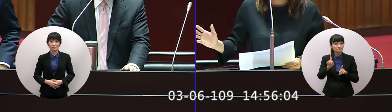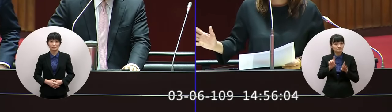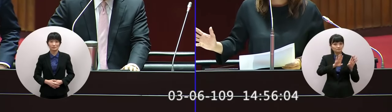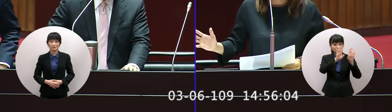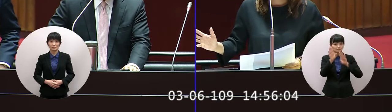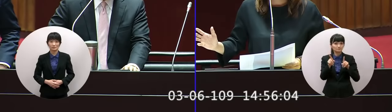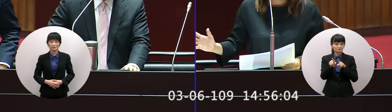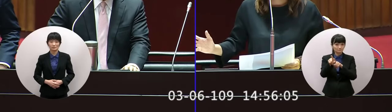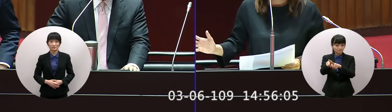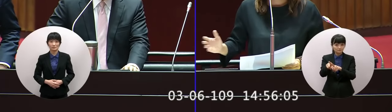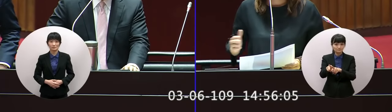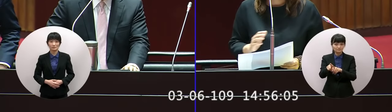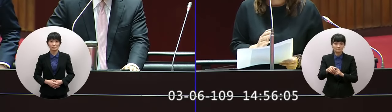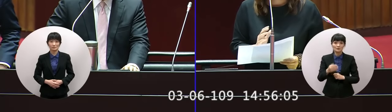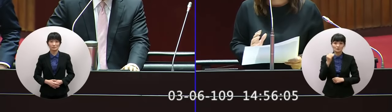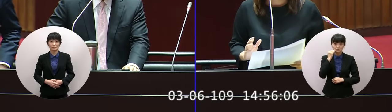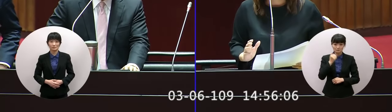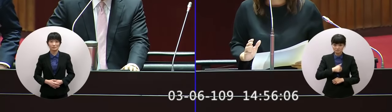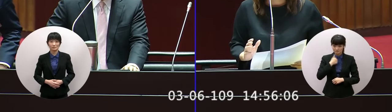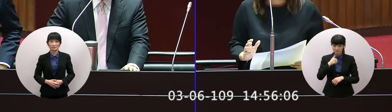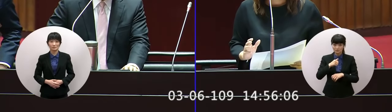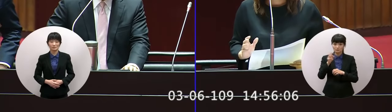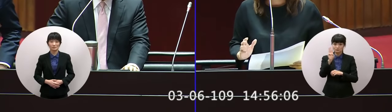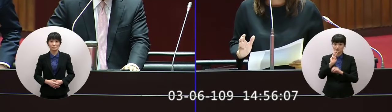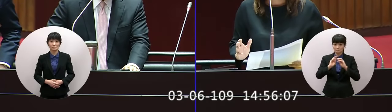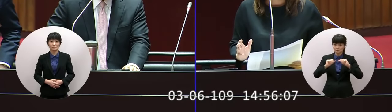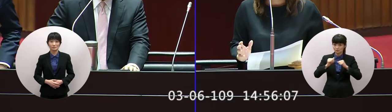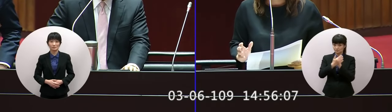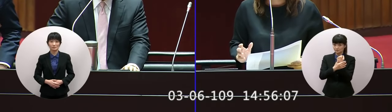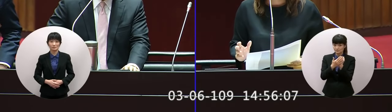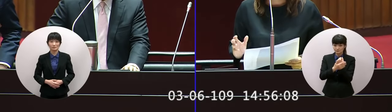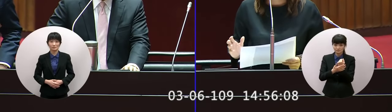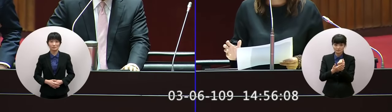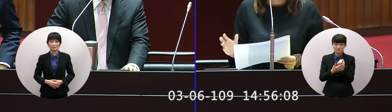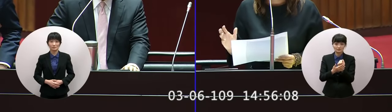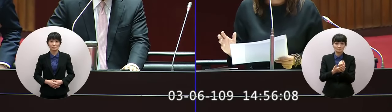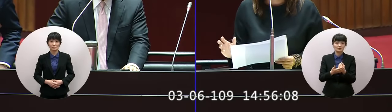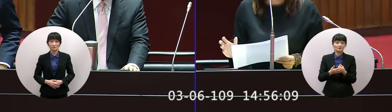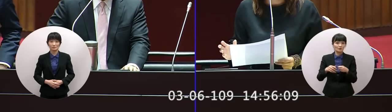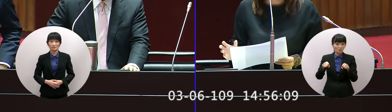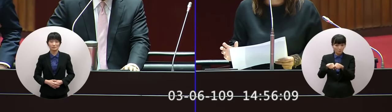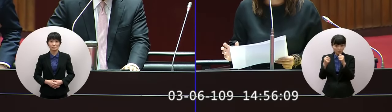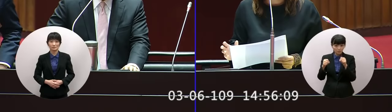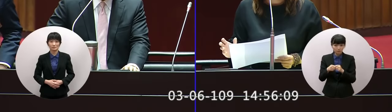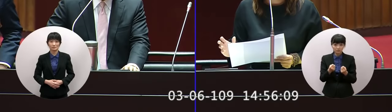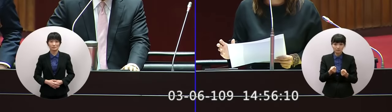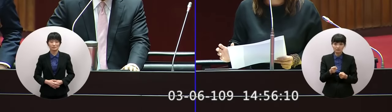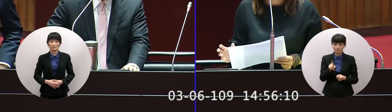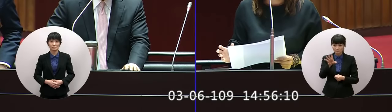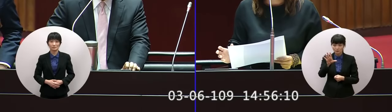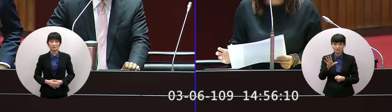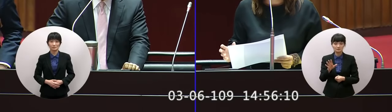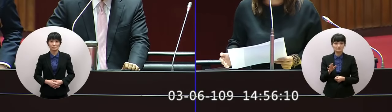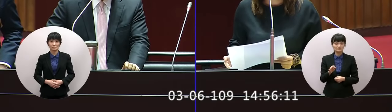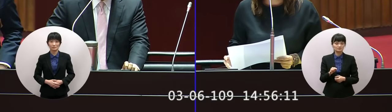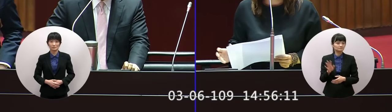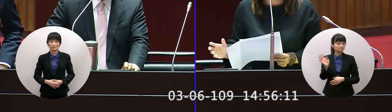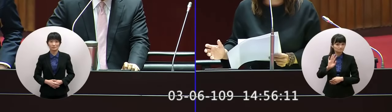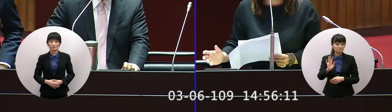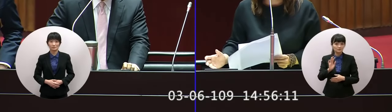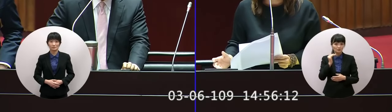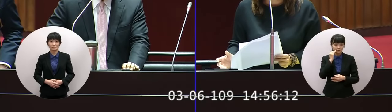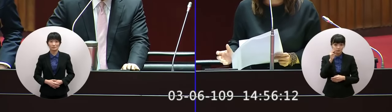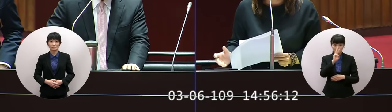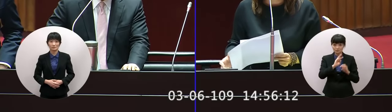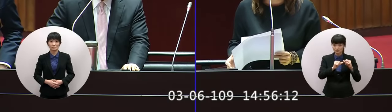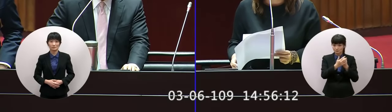重危害到水土保持的，那我们不敢讲，只要没有危害的，希望可以给他们可以继续活下去的一